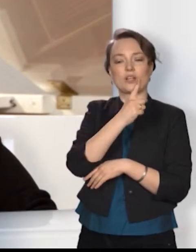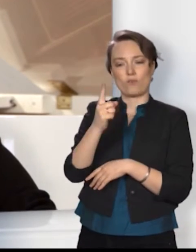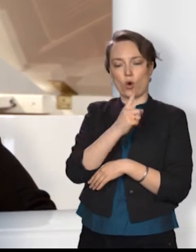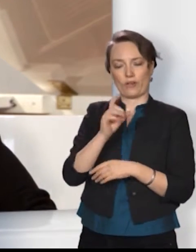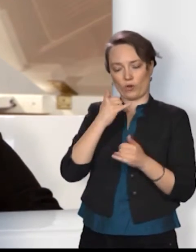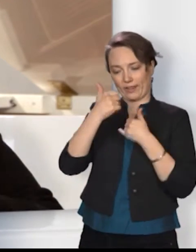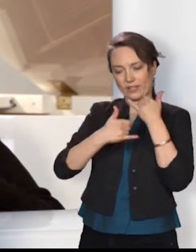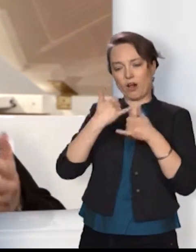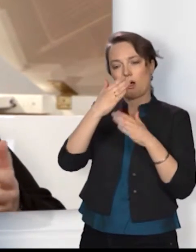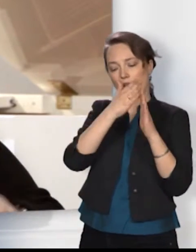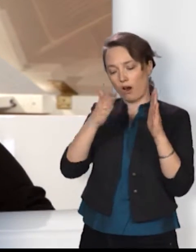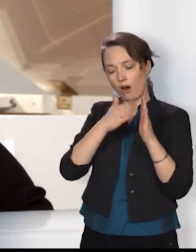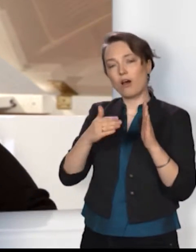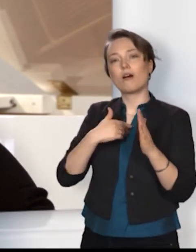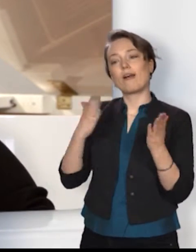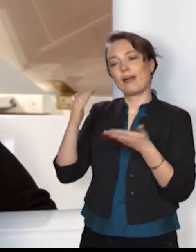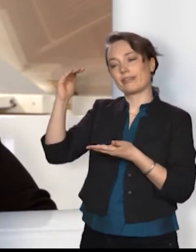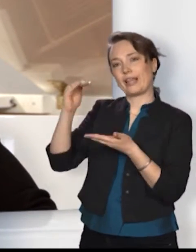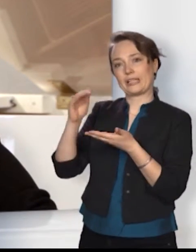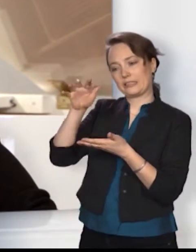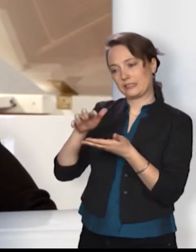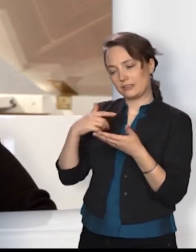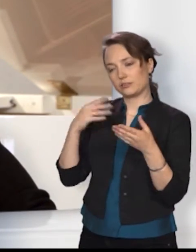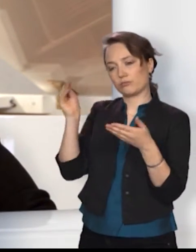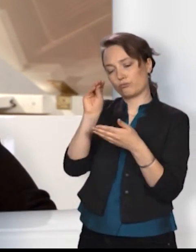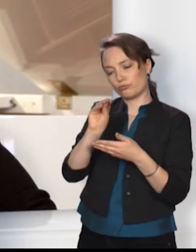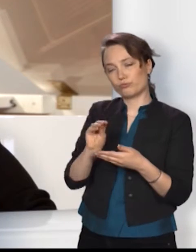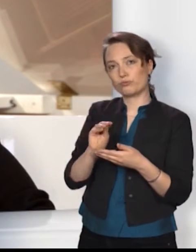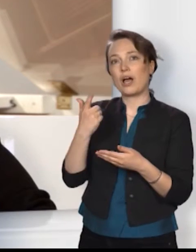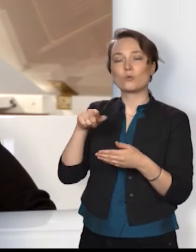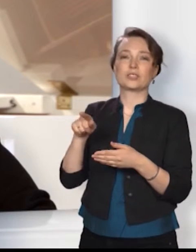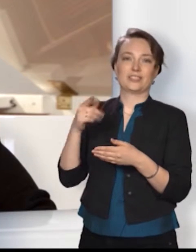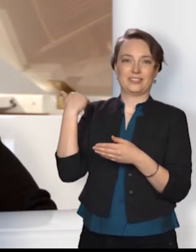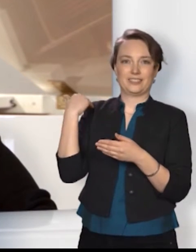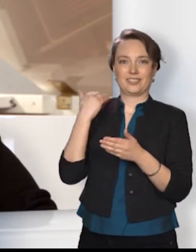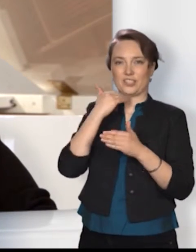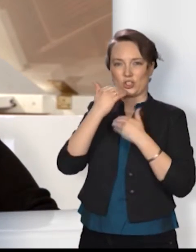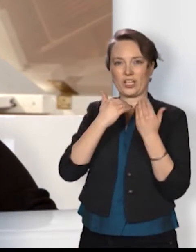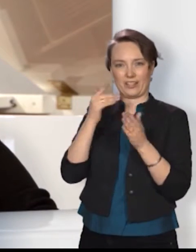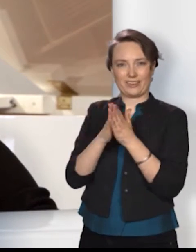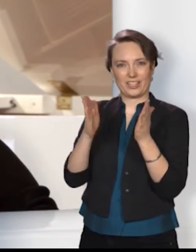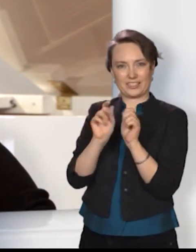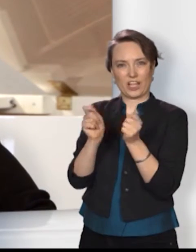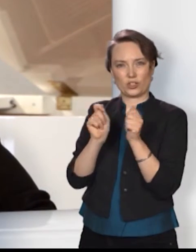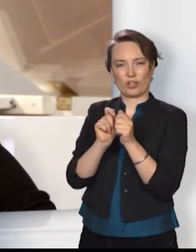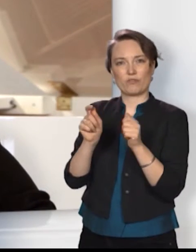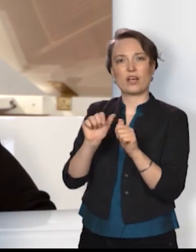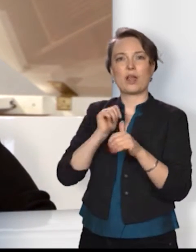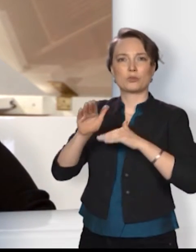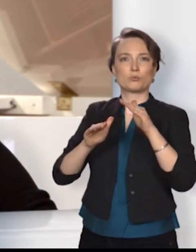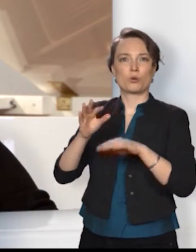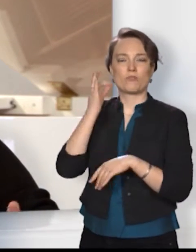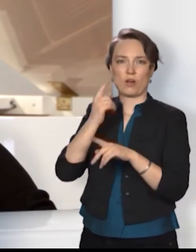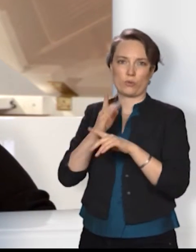Texte zusammenzustellen aus dieser 100-jährigen Geschichte von Lebensspuren Frau und Mutter und auch Impulse zu